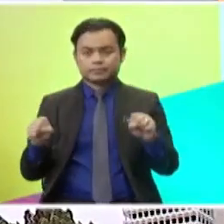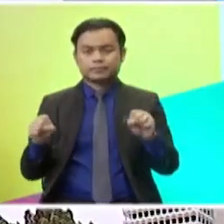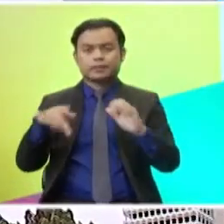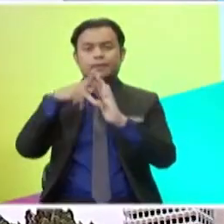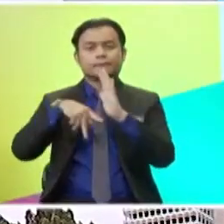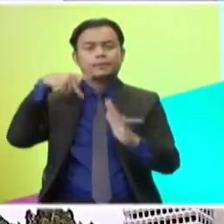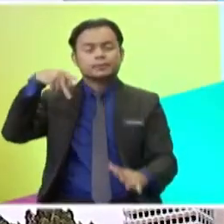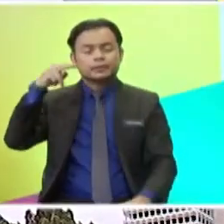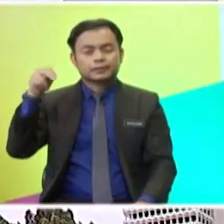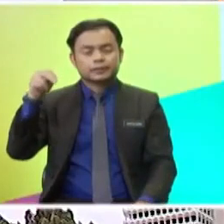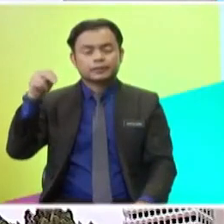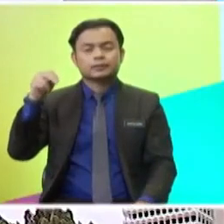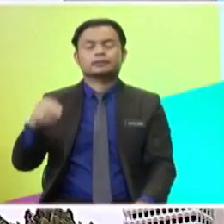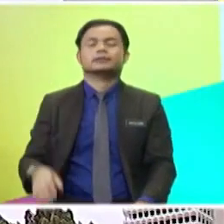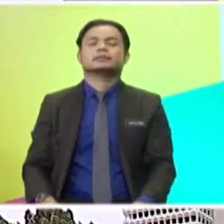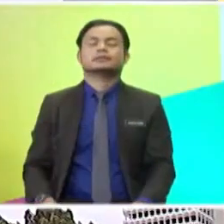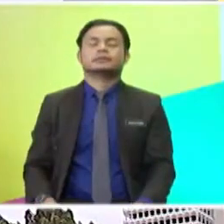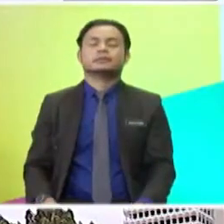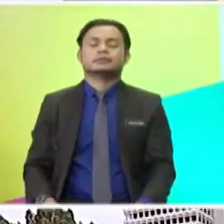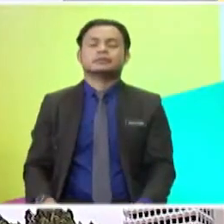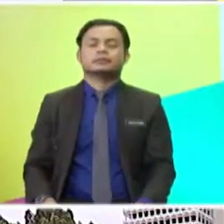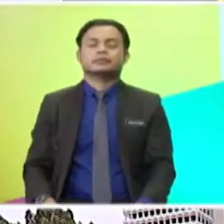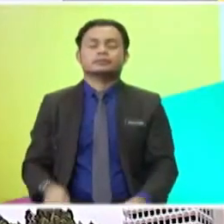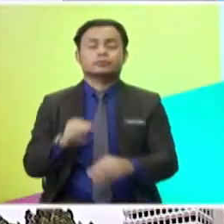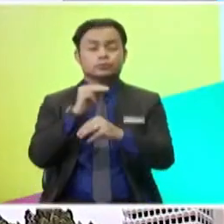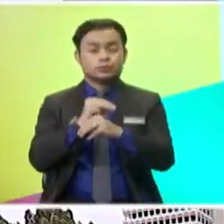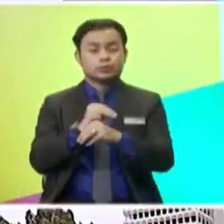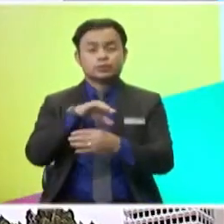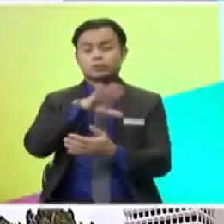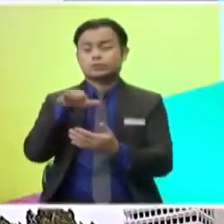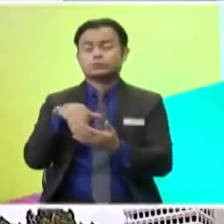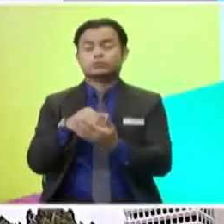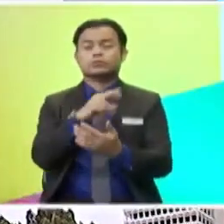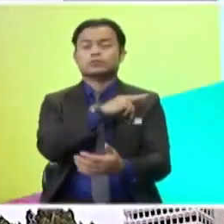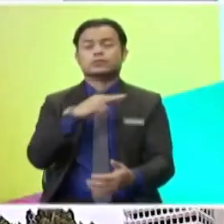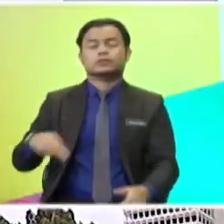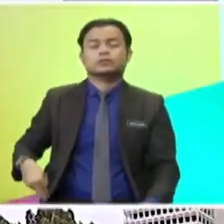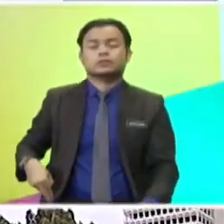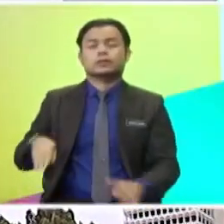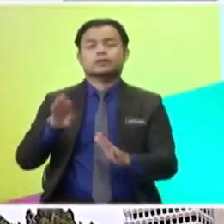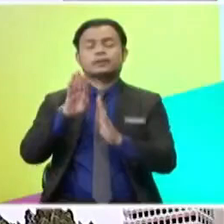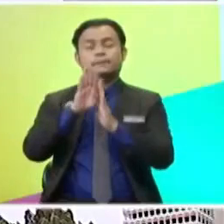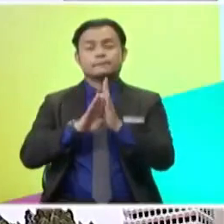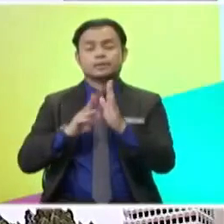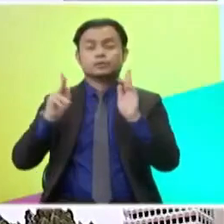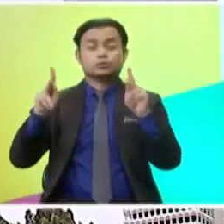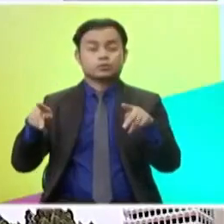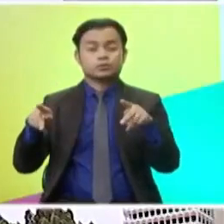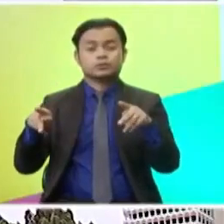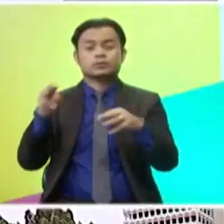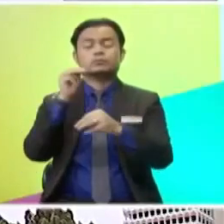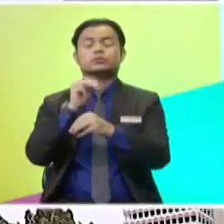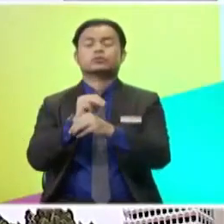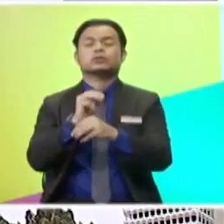apa itu mutlak? Raja yang memerintah pada ketika itu adalah berkuasa mutlak, iaitu bidang kuasa sepenuhnya di